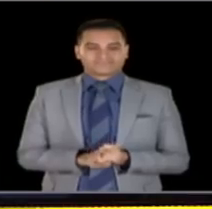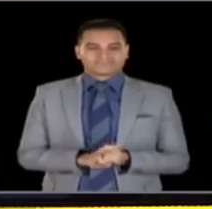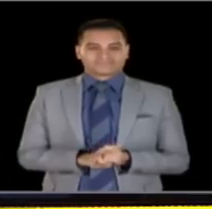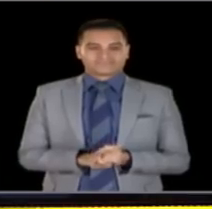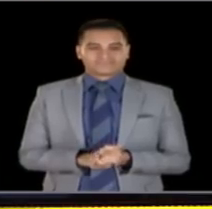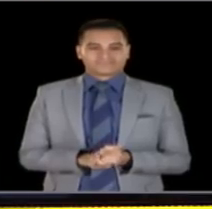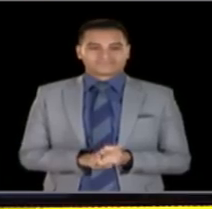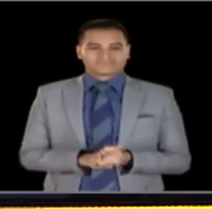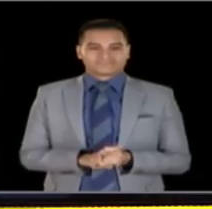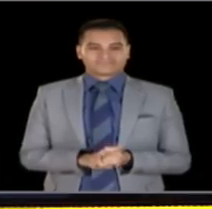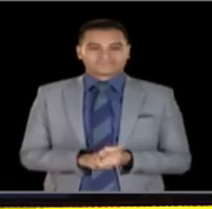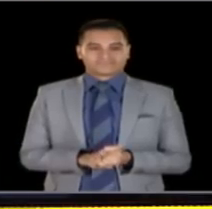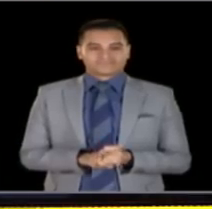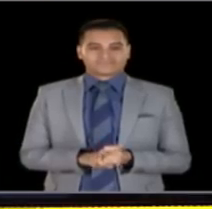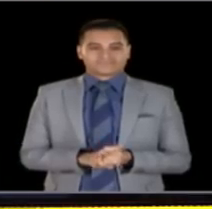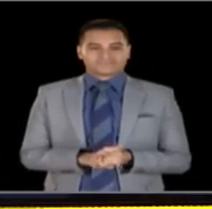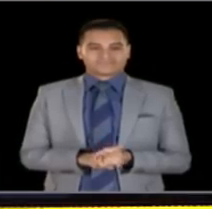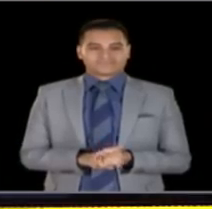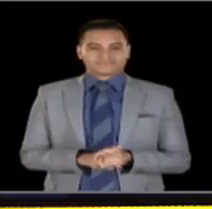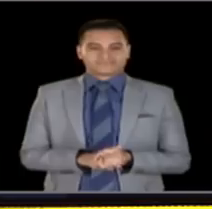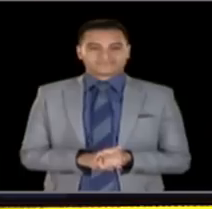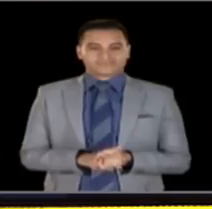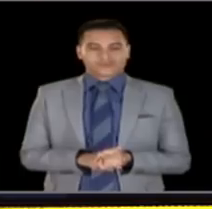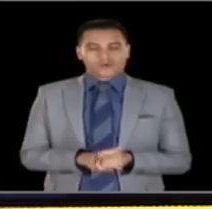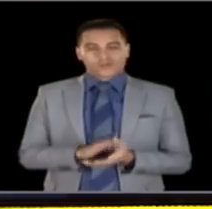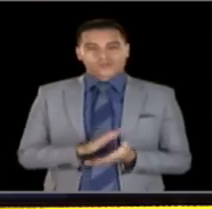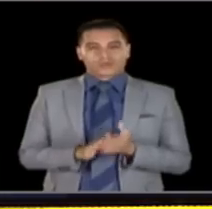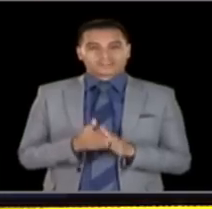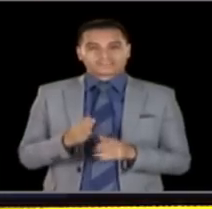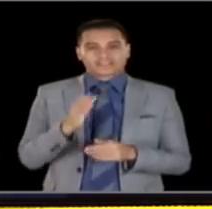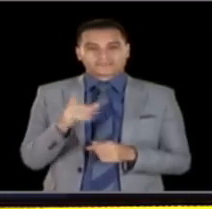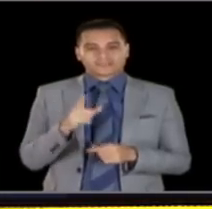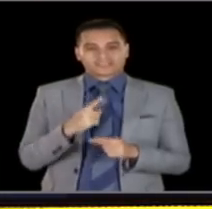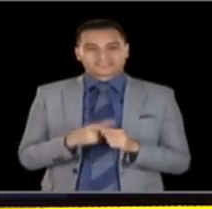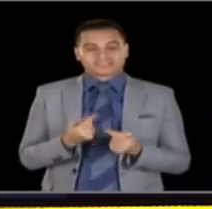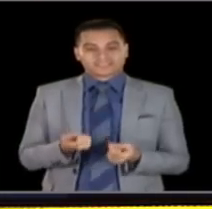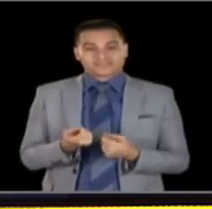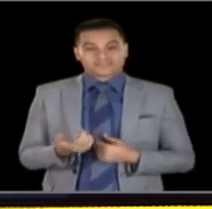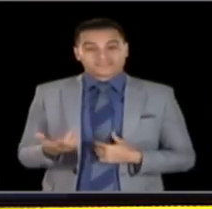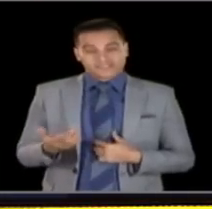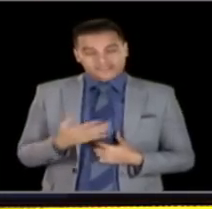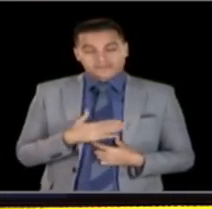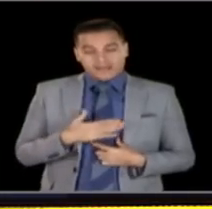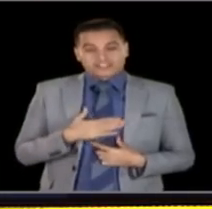للأسف الشديد تعالي أمير، ولا إجابة صح.